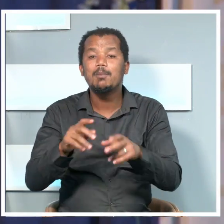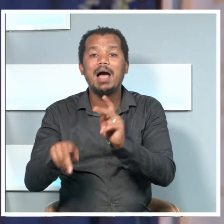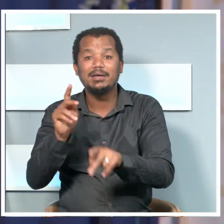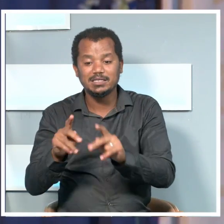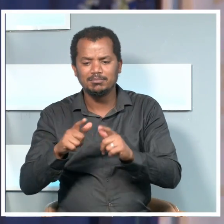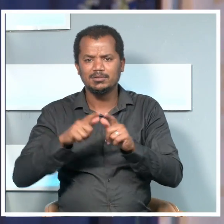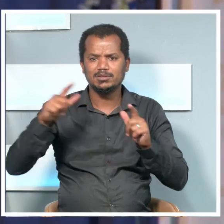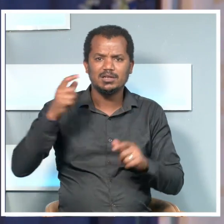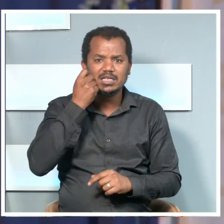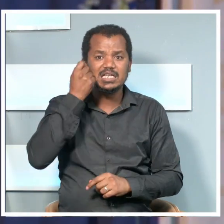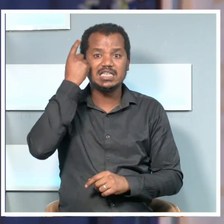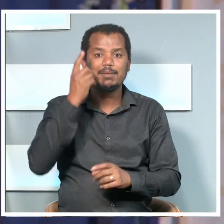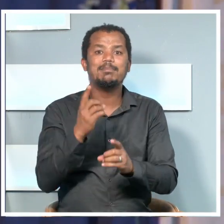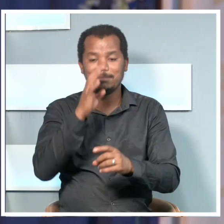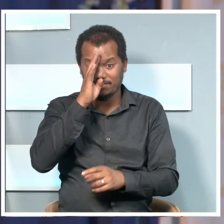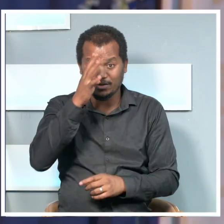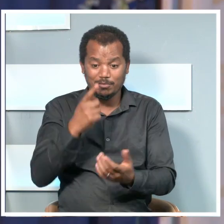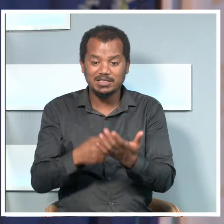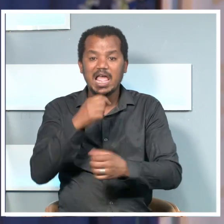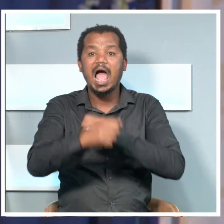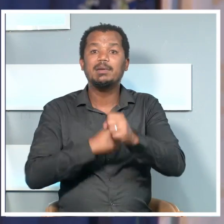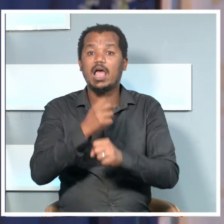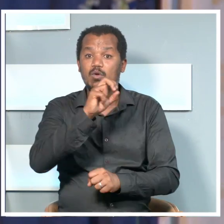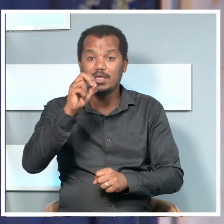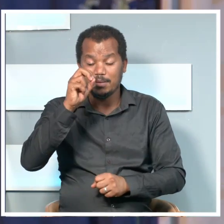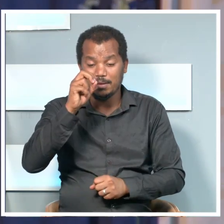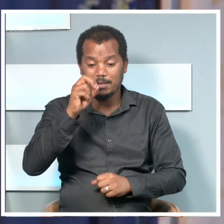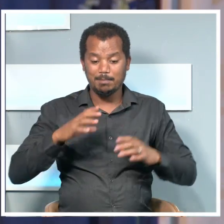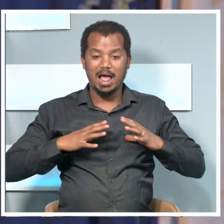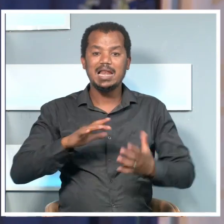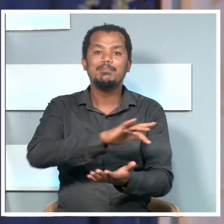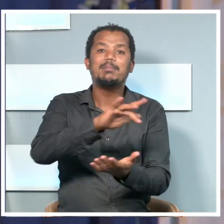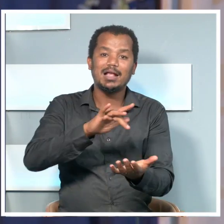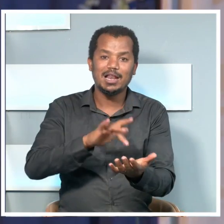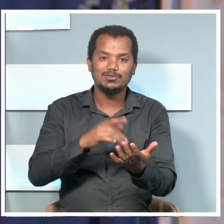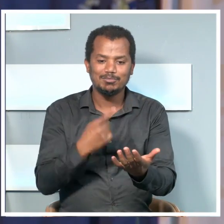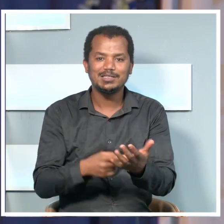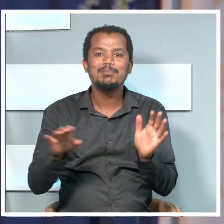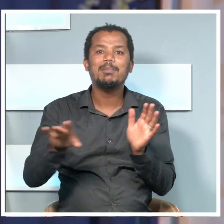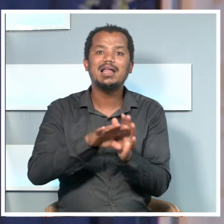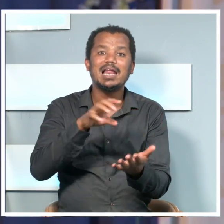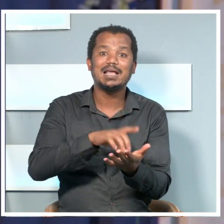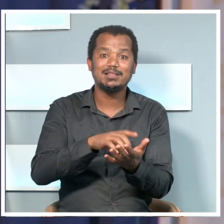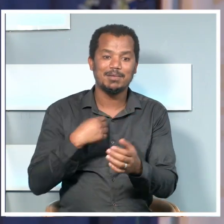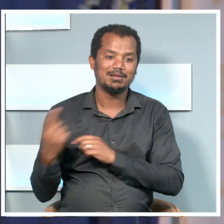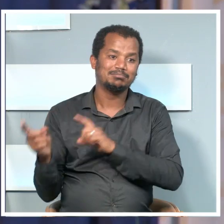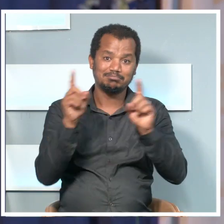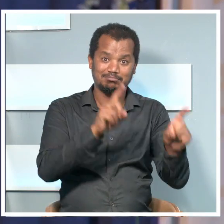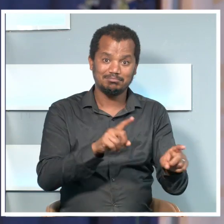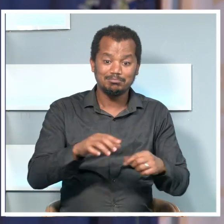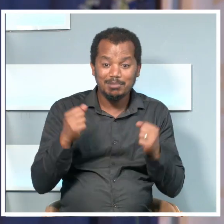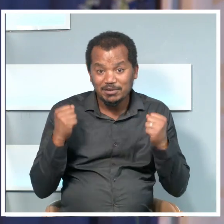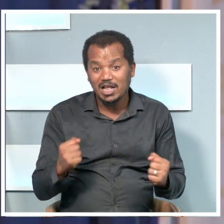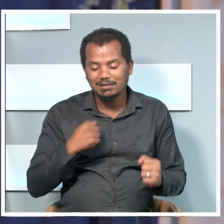ለመላው ማህበረሰብ ለሁላችንም ትልቅ ግንዛቤ በሚፈጥረው በዚህ አመታዊ በዓል ከመካከላችሁ በዚች በባህር ዳር ከተማ